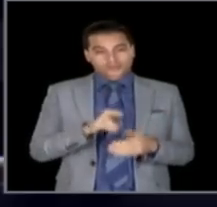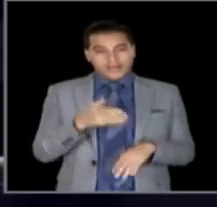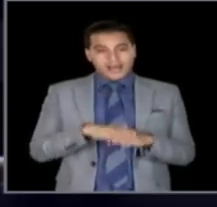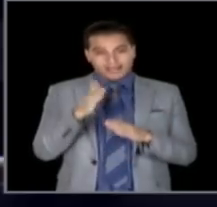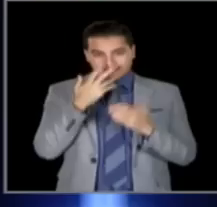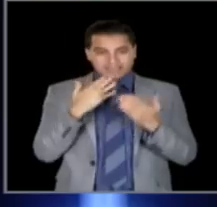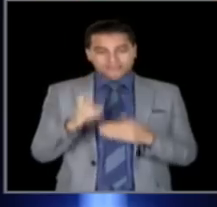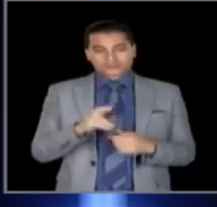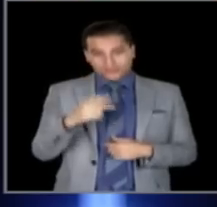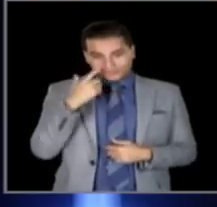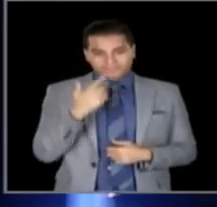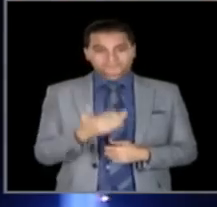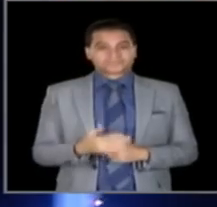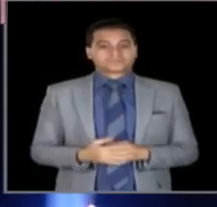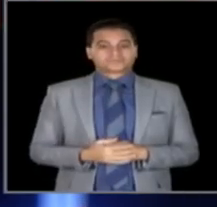تاريخ والسؤال هو،